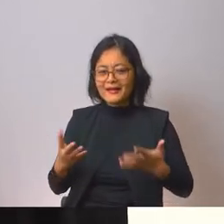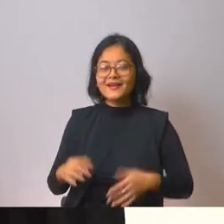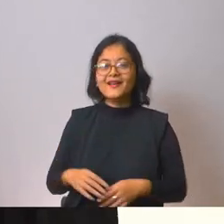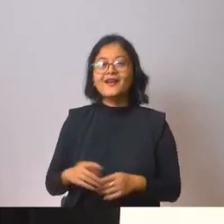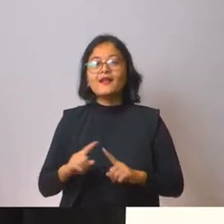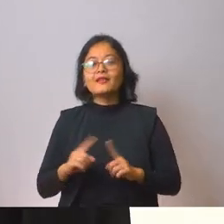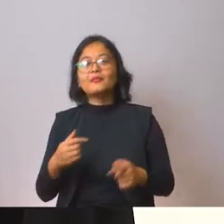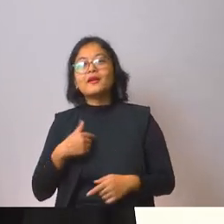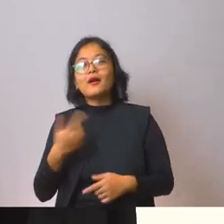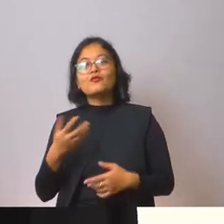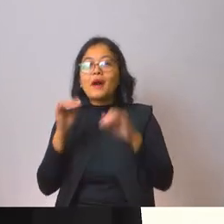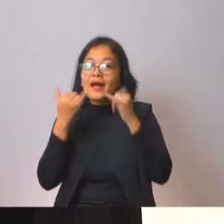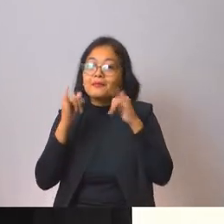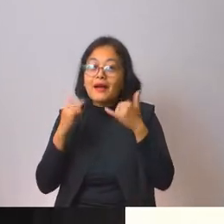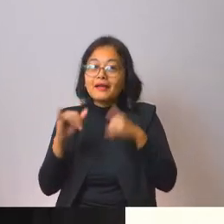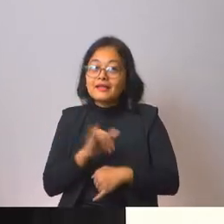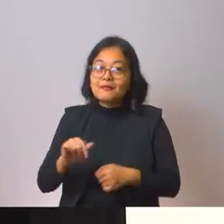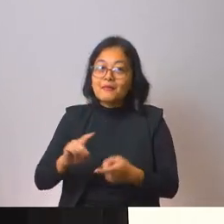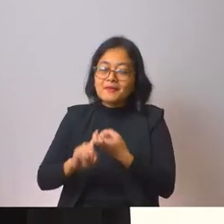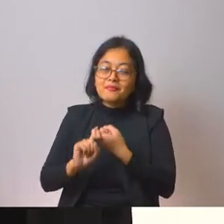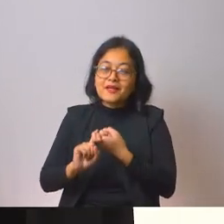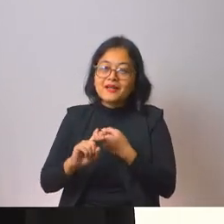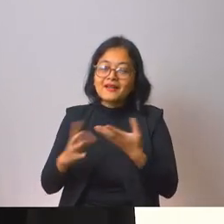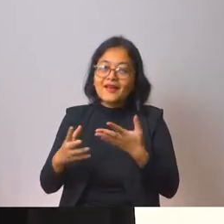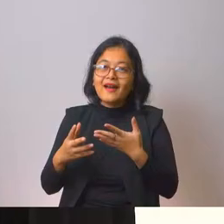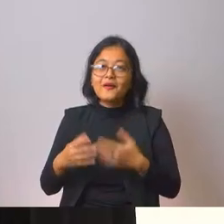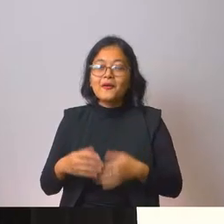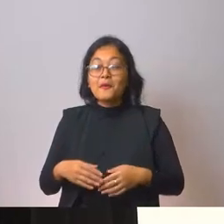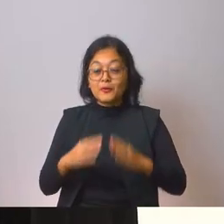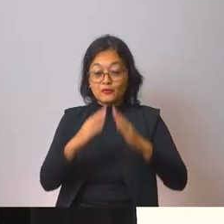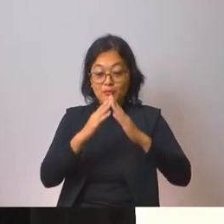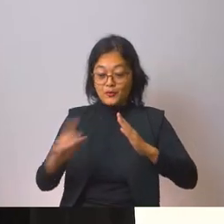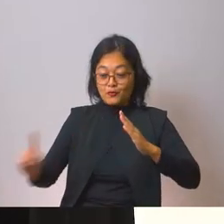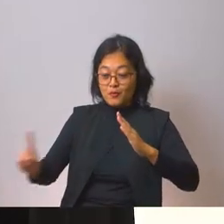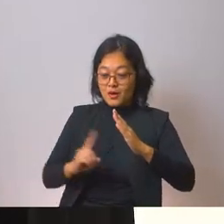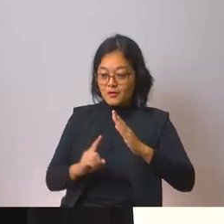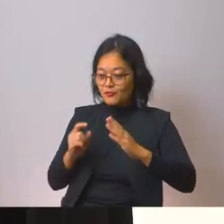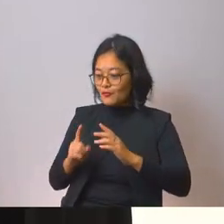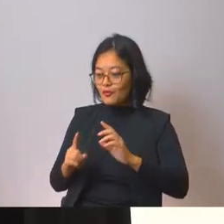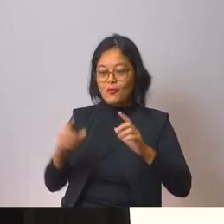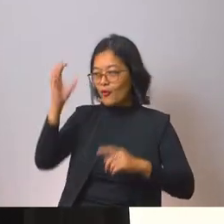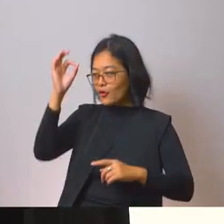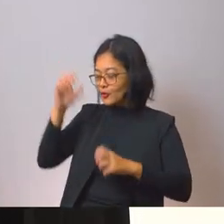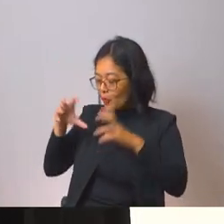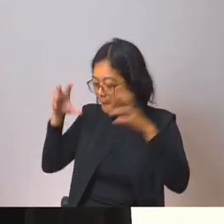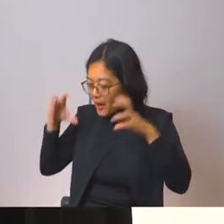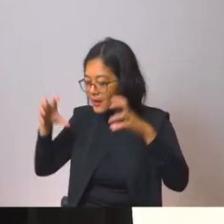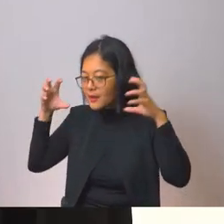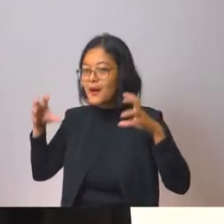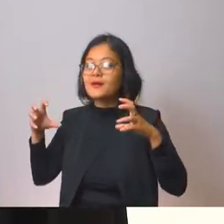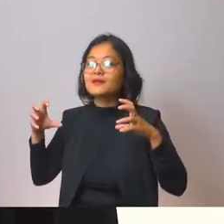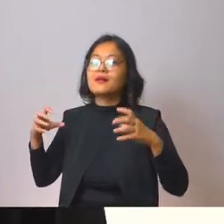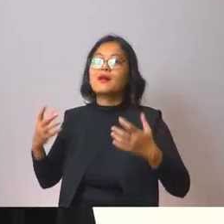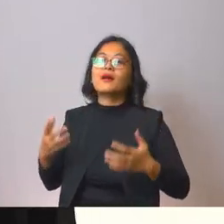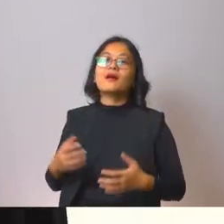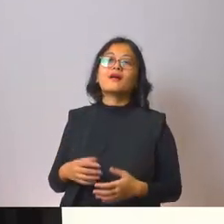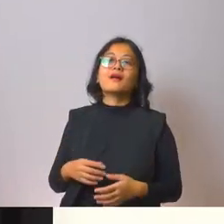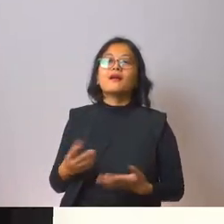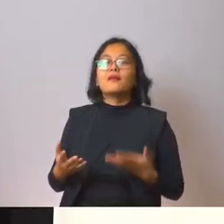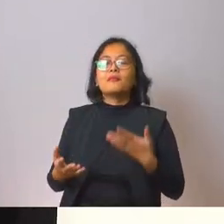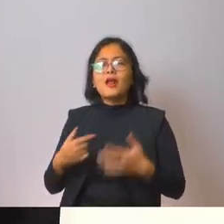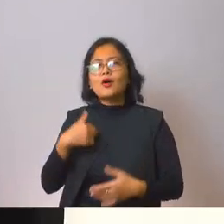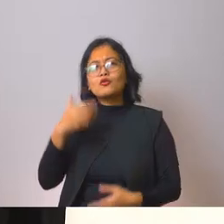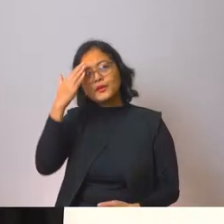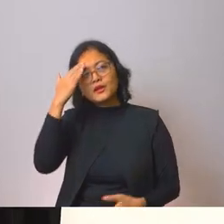peruntukannya ya. Betul gitu Kak. Jadi kekecewaannya di situ karena kok padahal kan sama ya waktunya gitu. Oke. Ini